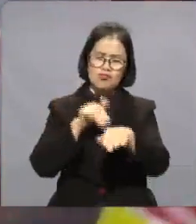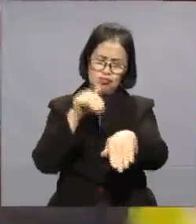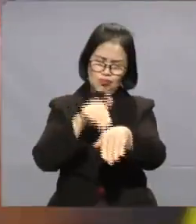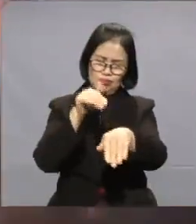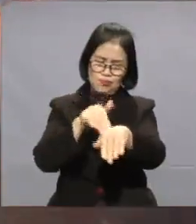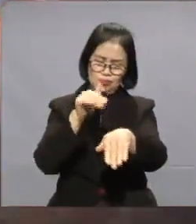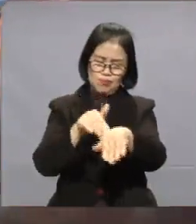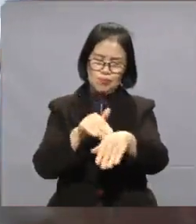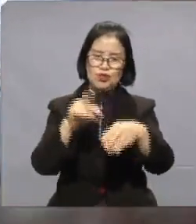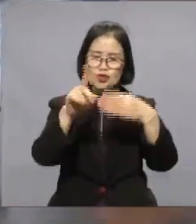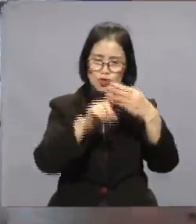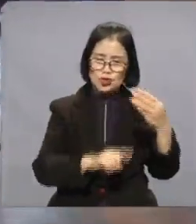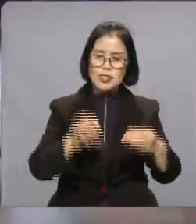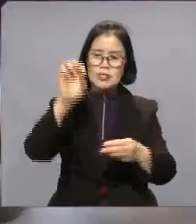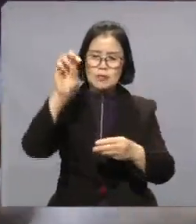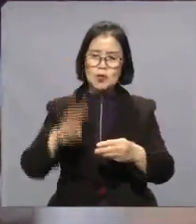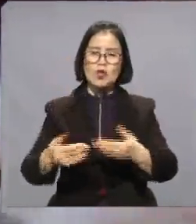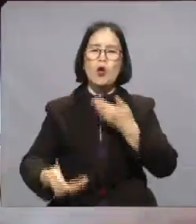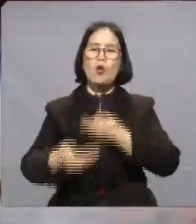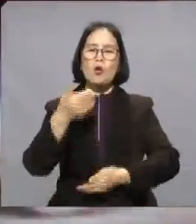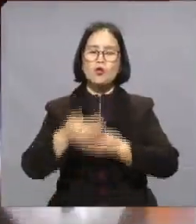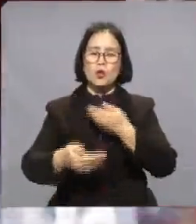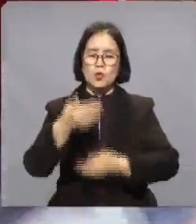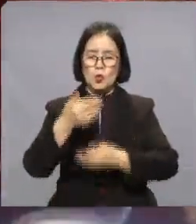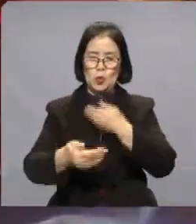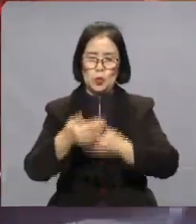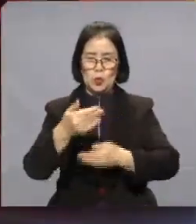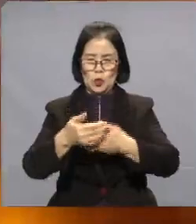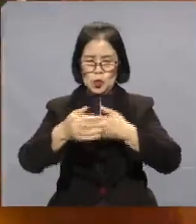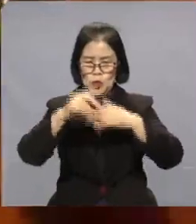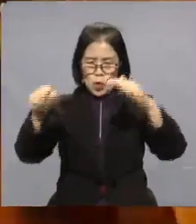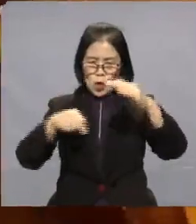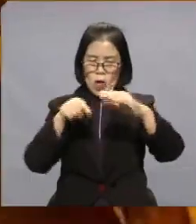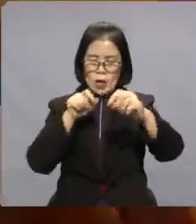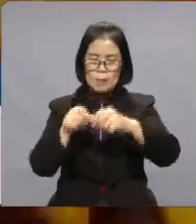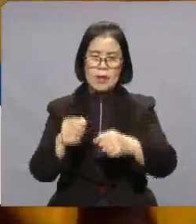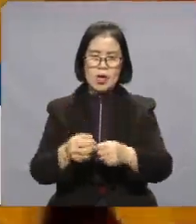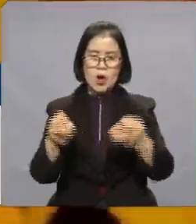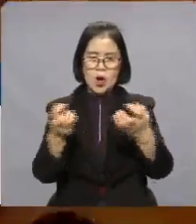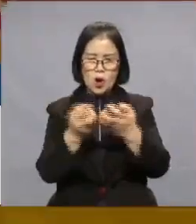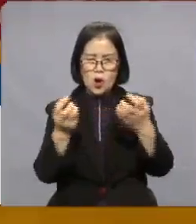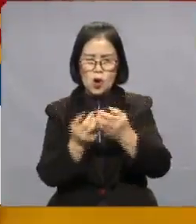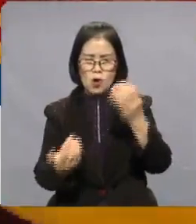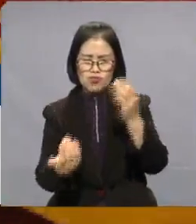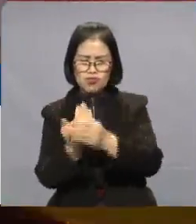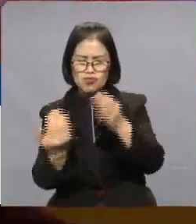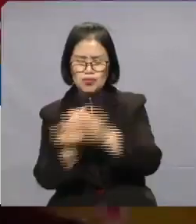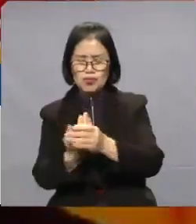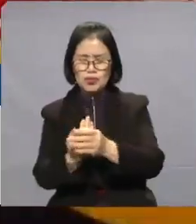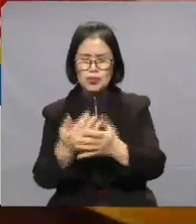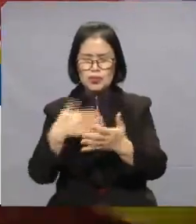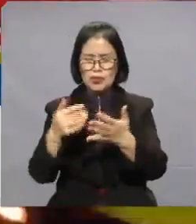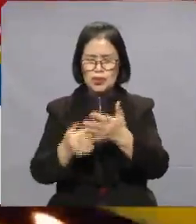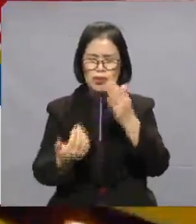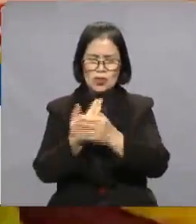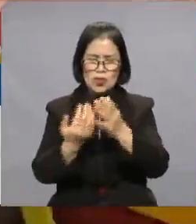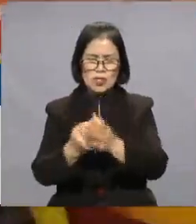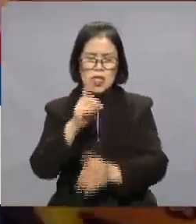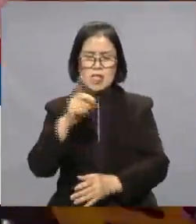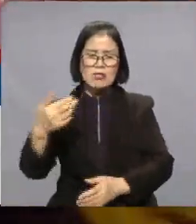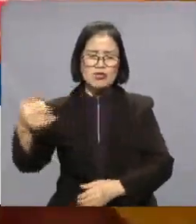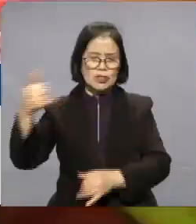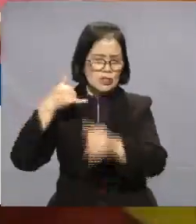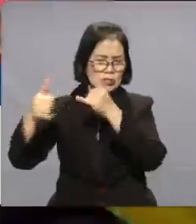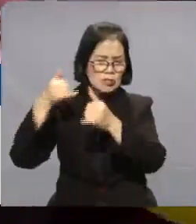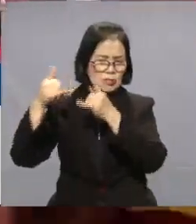추돌한 구리 포천 고속도로 축성령 터널 앞입니다. 얼음길에 교통사고 났다, 차량 수집차 사고 났다 이렇게 119 신고가